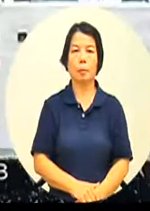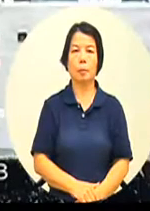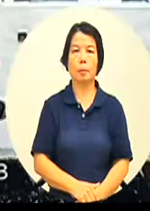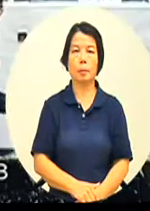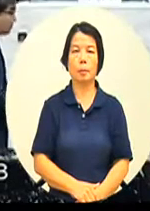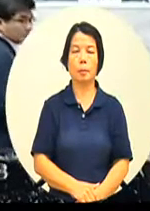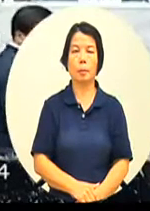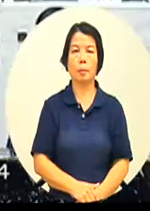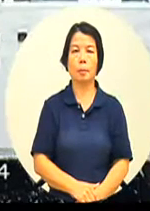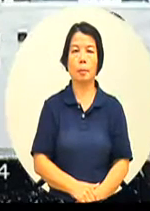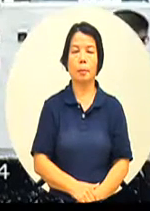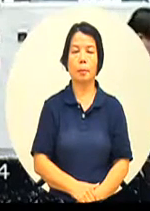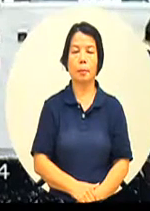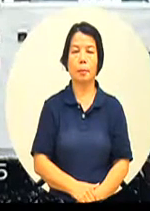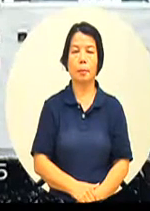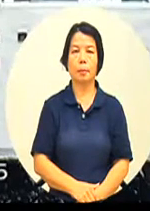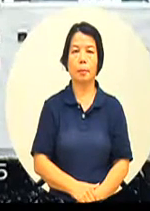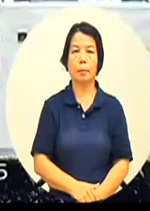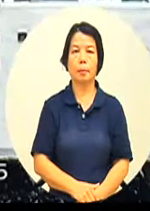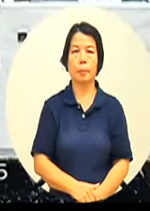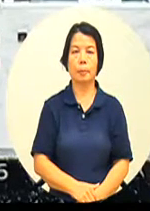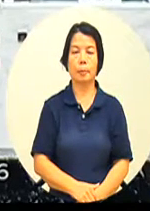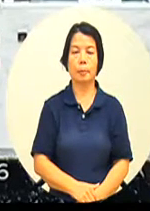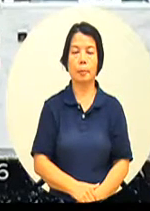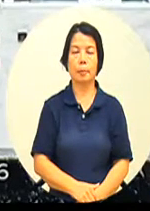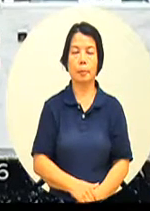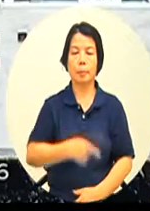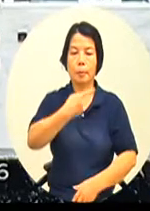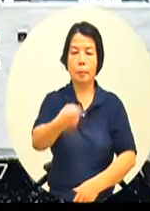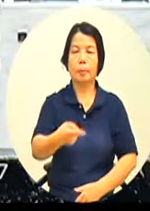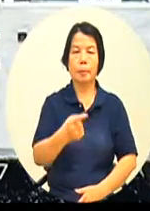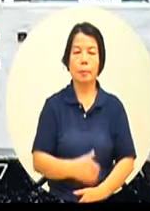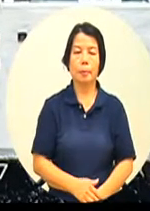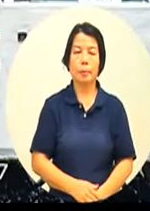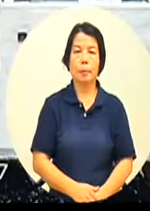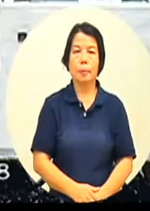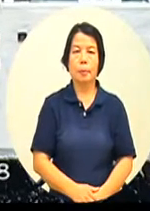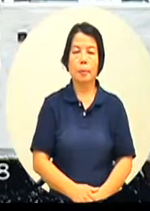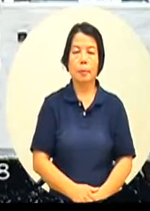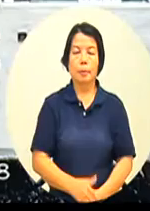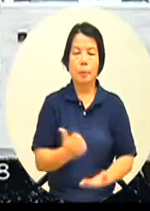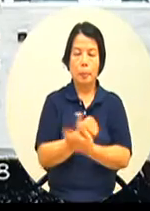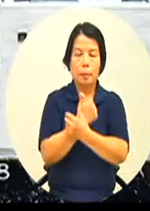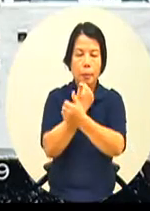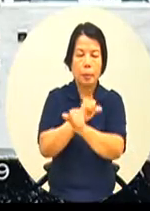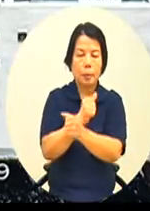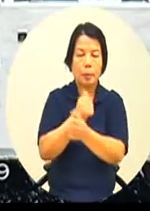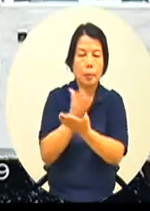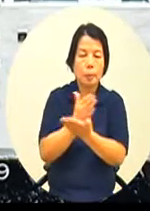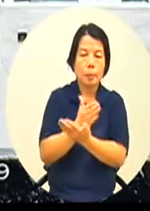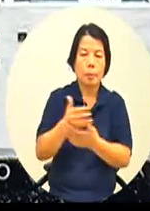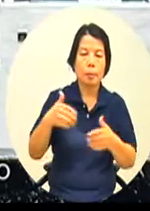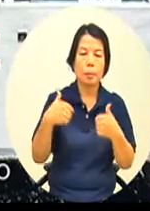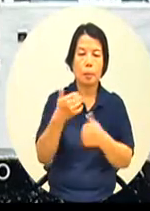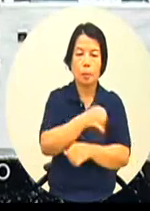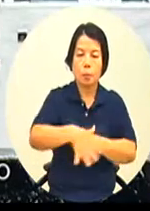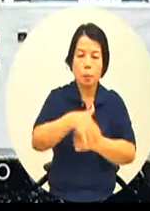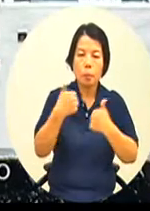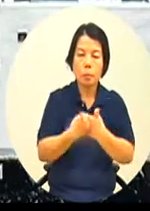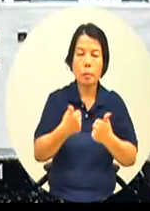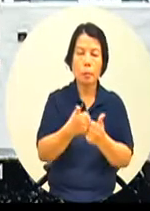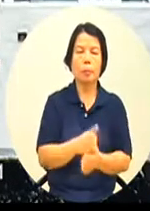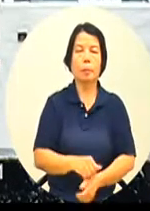好，谢谢叶处长的业务报告。接下来，我们请研究发展考核委员会的刘主任委员业务